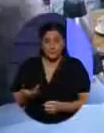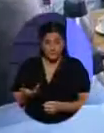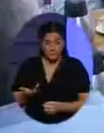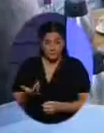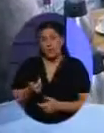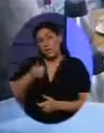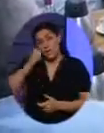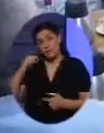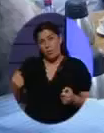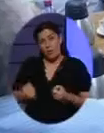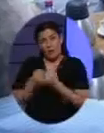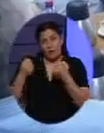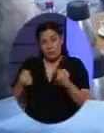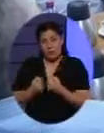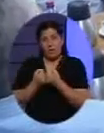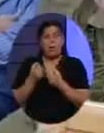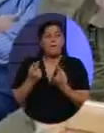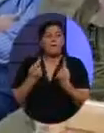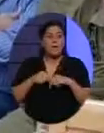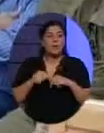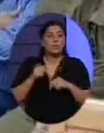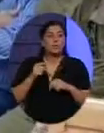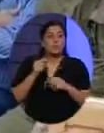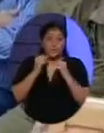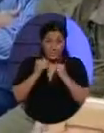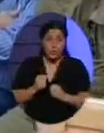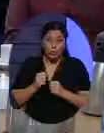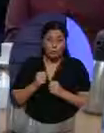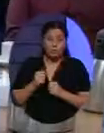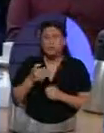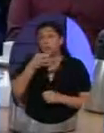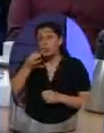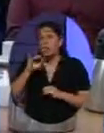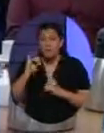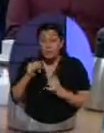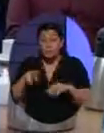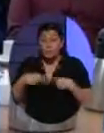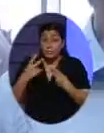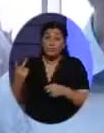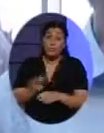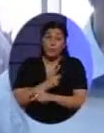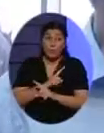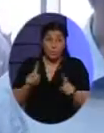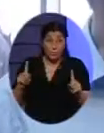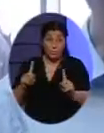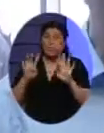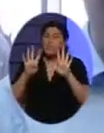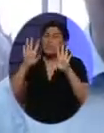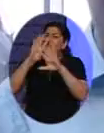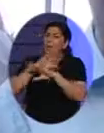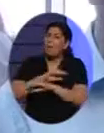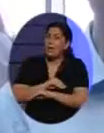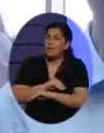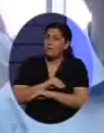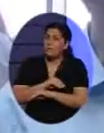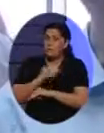ראשי הרשויות בדרום עם חברי ועדת החוץ והביטחון סביב השאלה האם לחזור או לא לחזור לשגרה. 21:00 אחרי שאנחנו